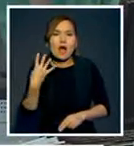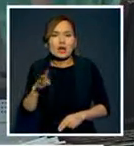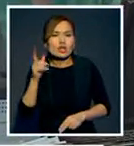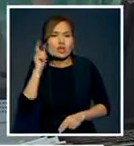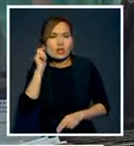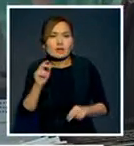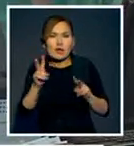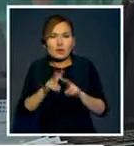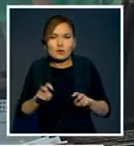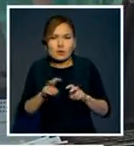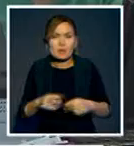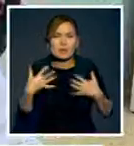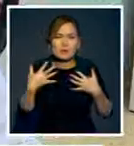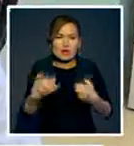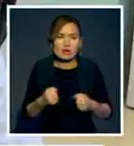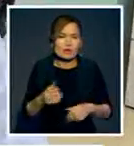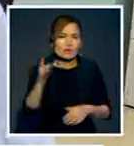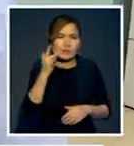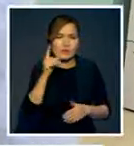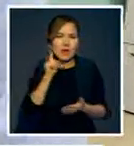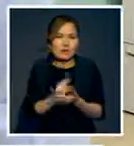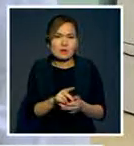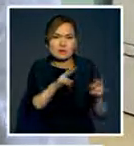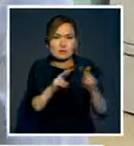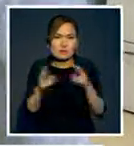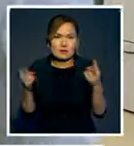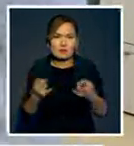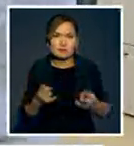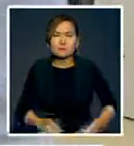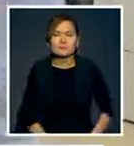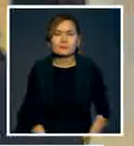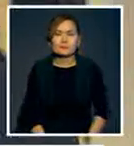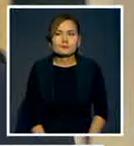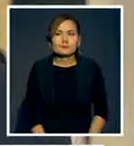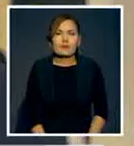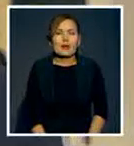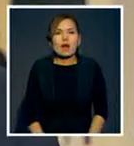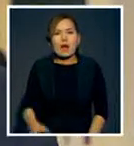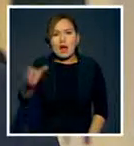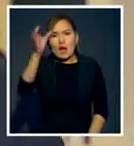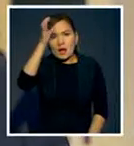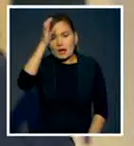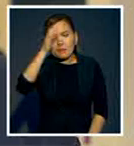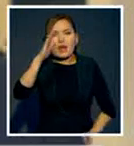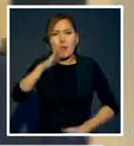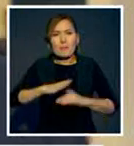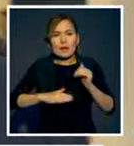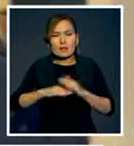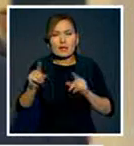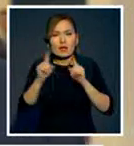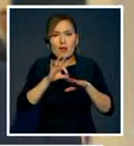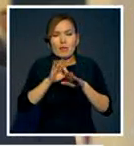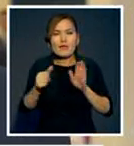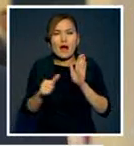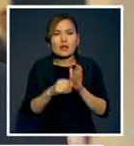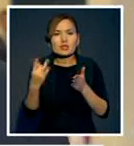скрининг бағдарлама бойынша тексерілу жергілікті емханаларда жүзеге асады. Ғылыми практикалық конференция 6-шы